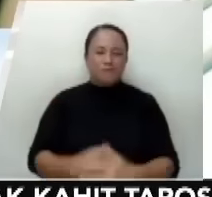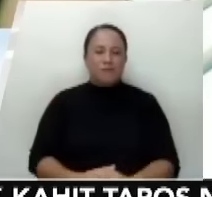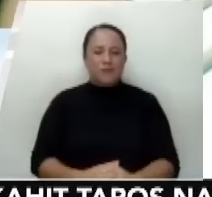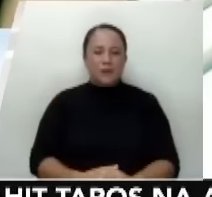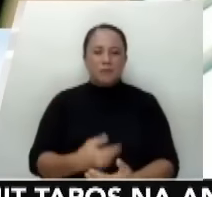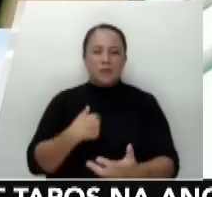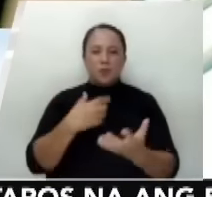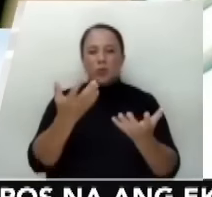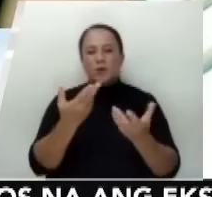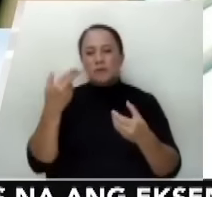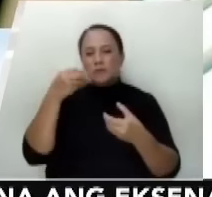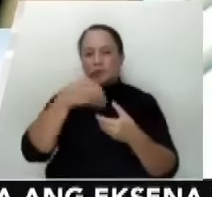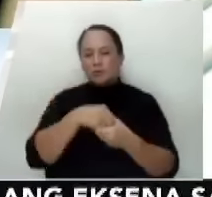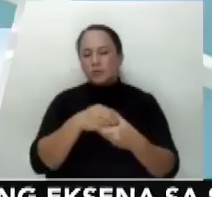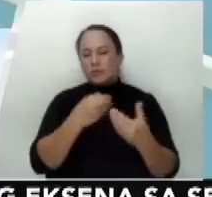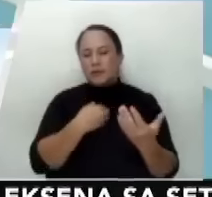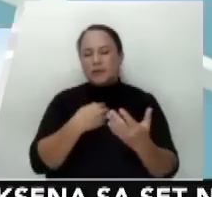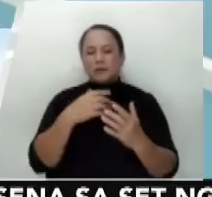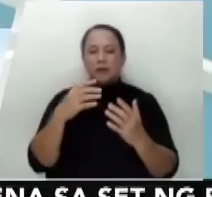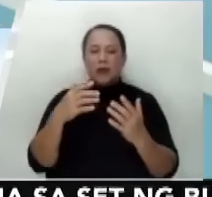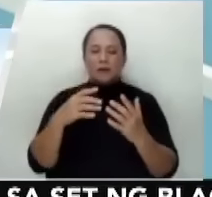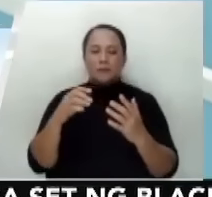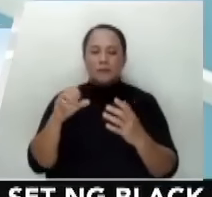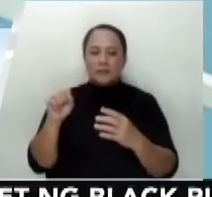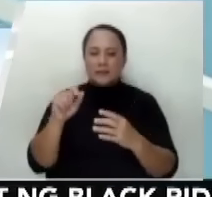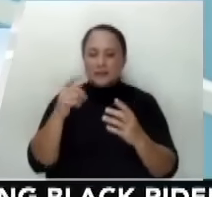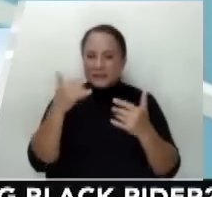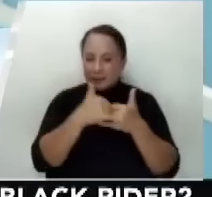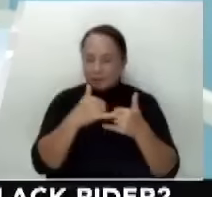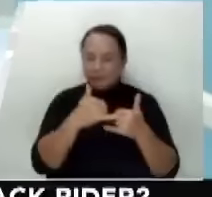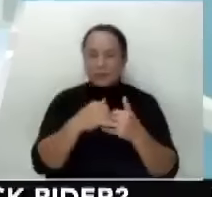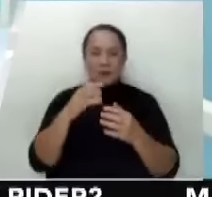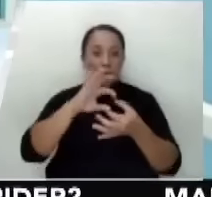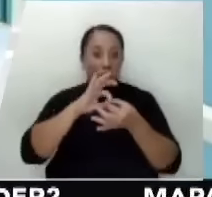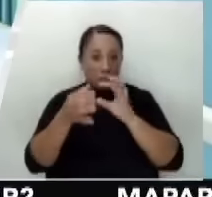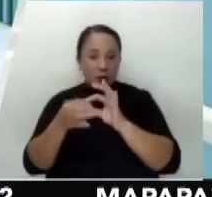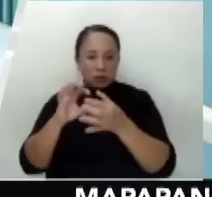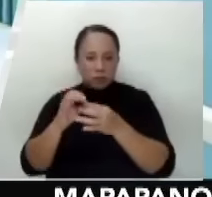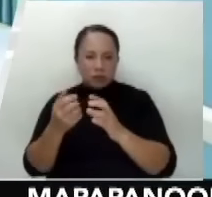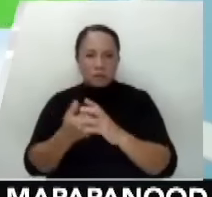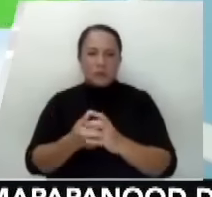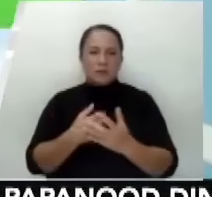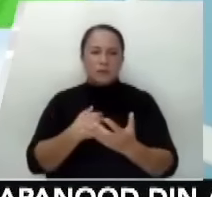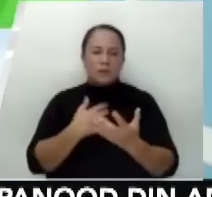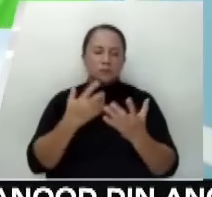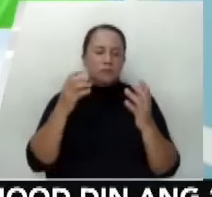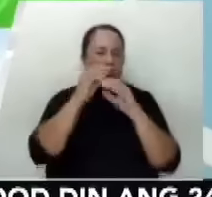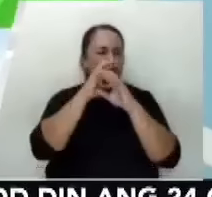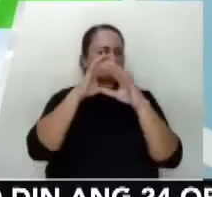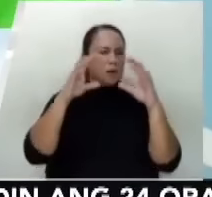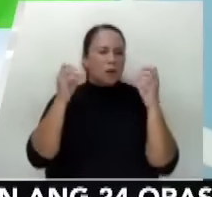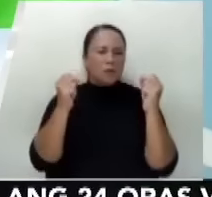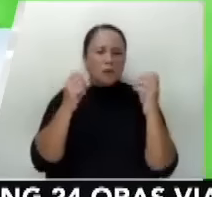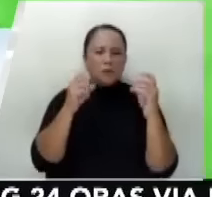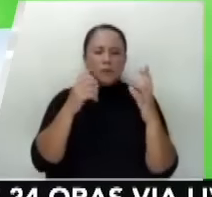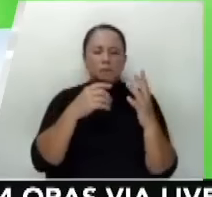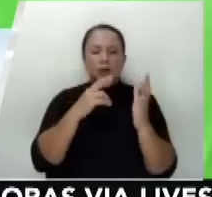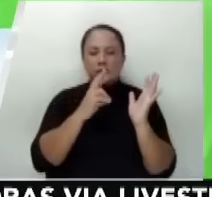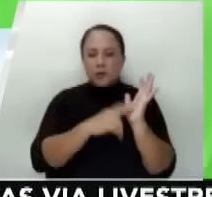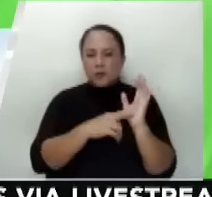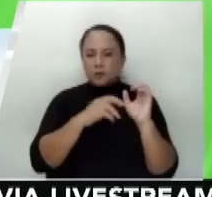ng SEA Games po and Olympics. You know, he's 15 years old. Dami pa nitong mararating, dami pa nitong mga records na masaset